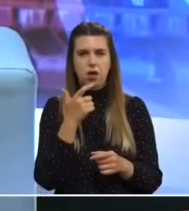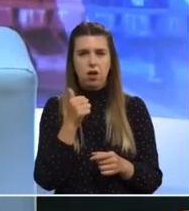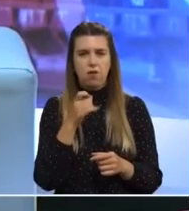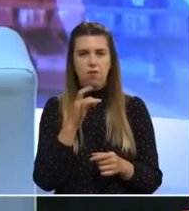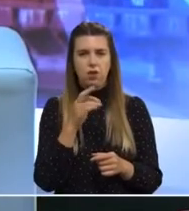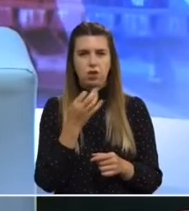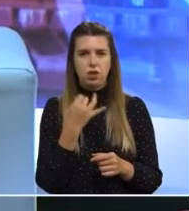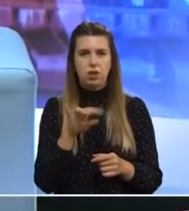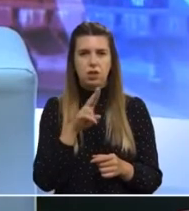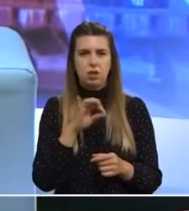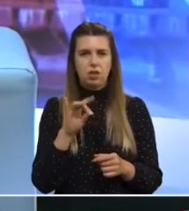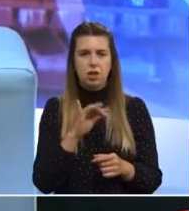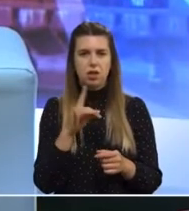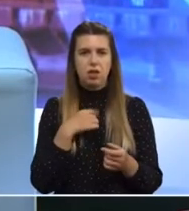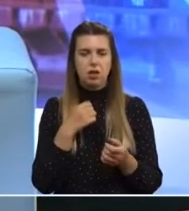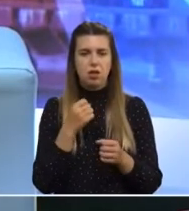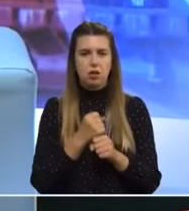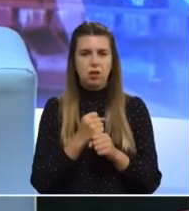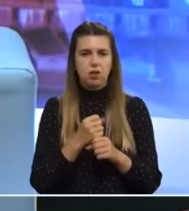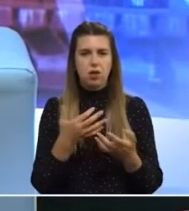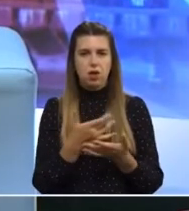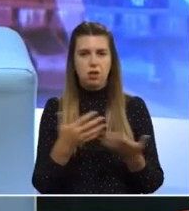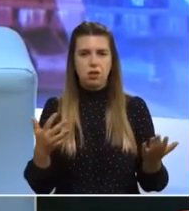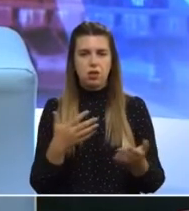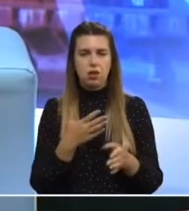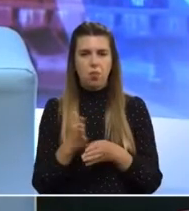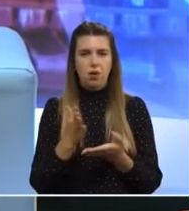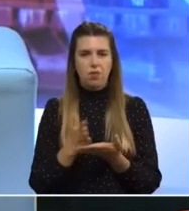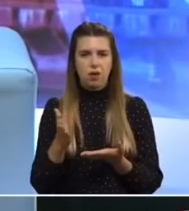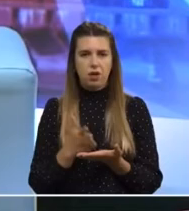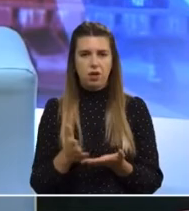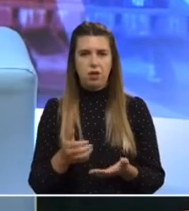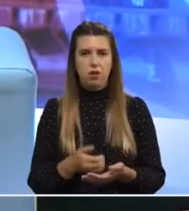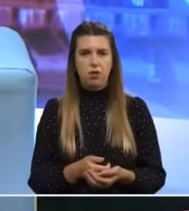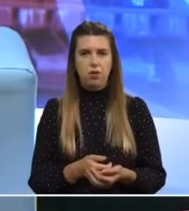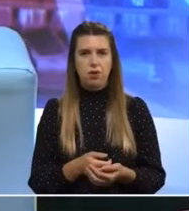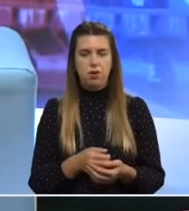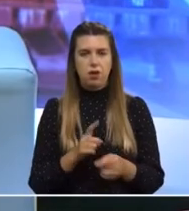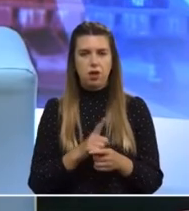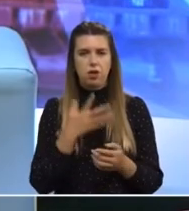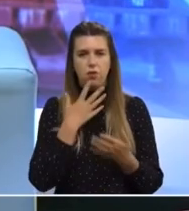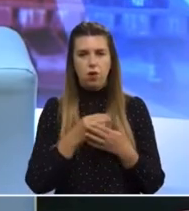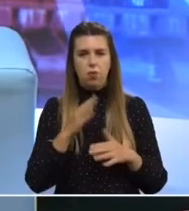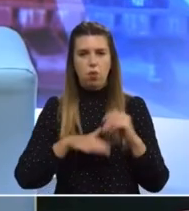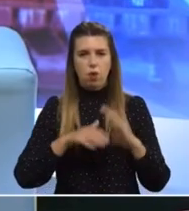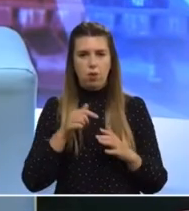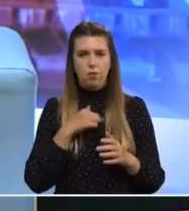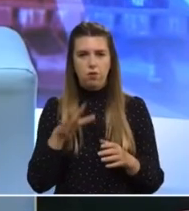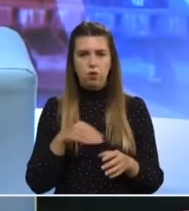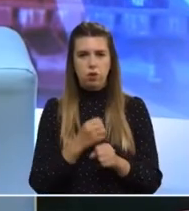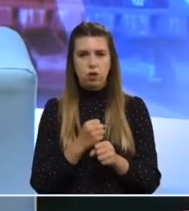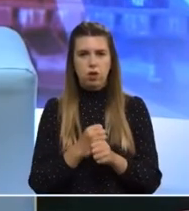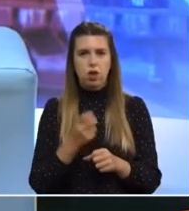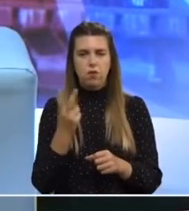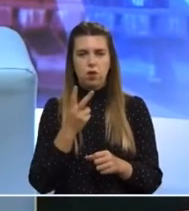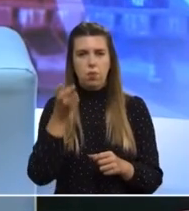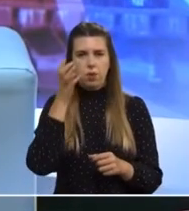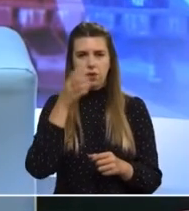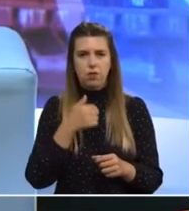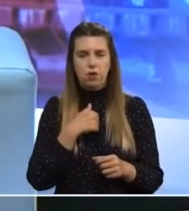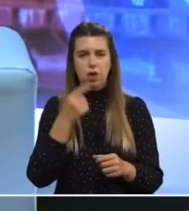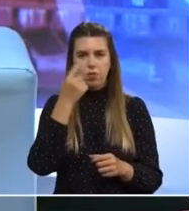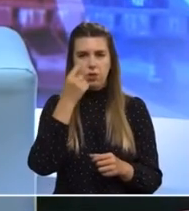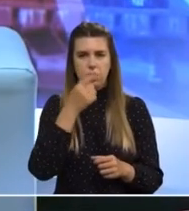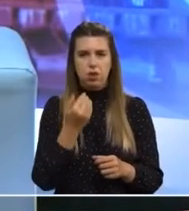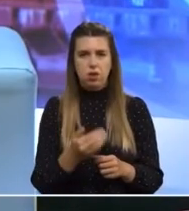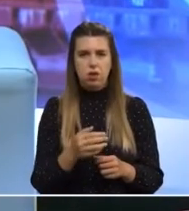дизайнер, вот, и, естественно, я занимался разными направлениями хендмейда, да, как говорят. Вот, по второму